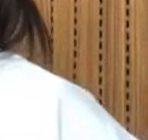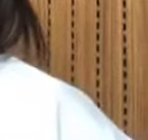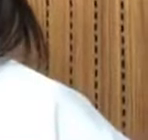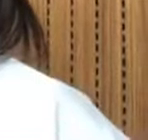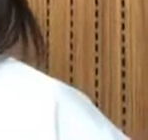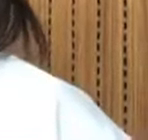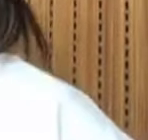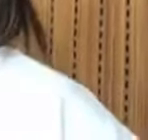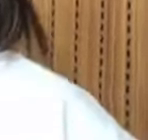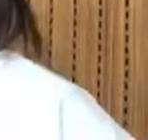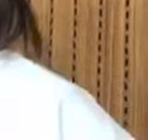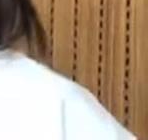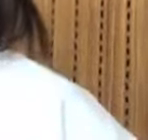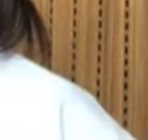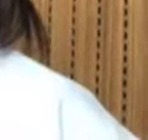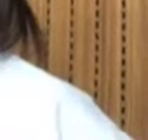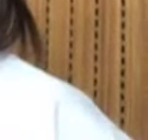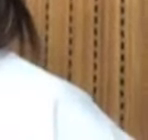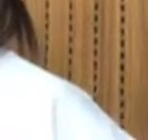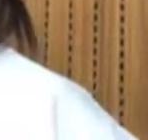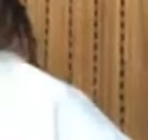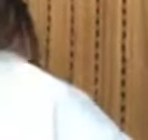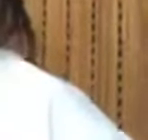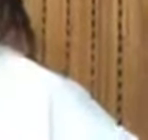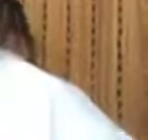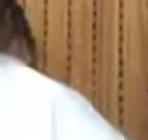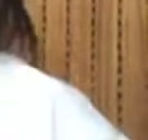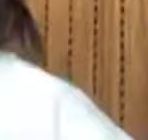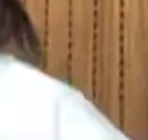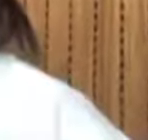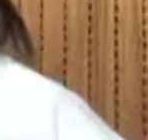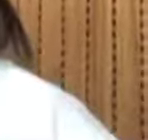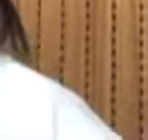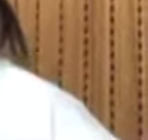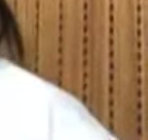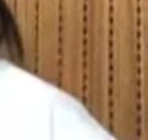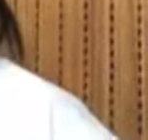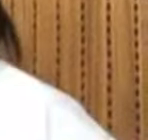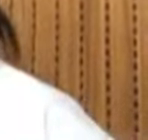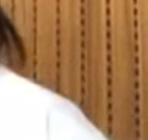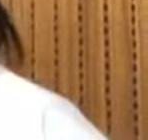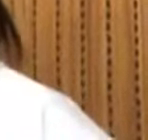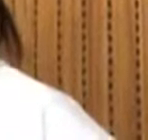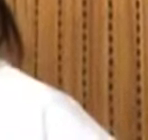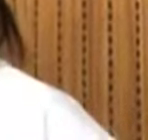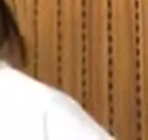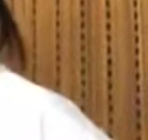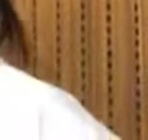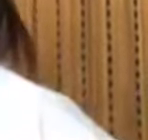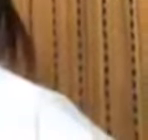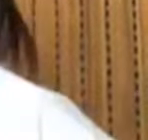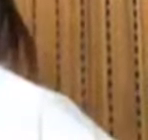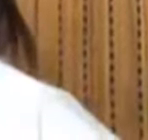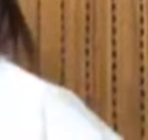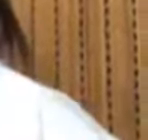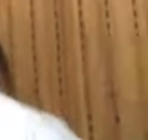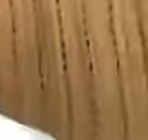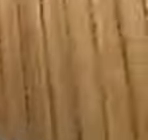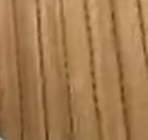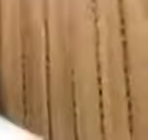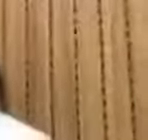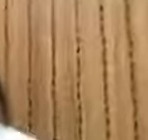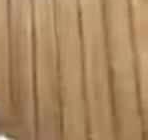การพูดถึงส.ส. อมรัตน์นะคะกรณีที่มีการบอกว่าทนายกเนี่ยผอมลงดูซีเซียวก็ขอบคุณที่ห่วงใยในสุขภ